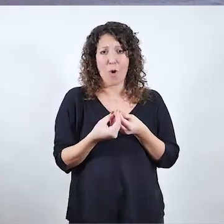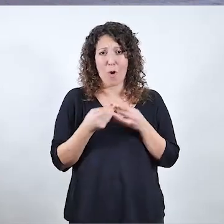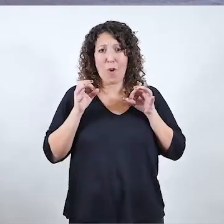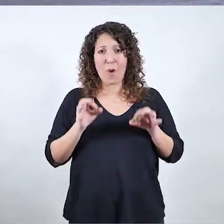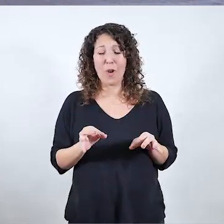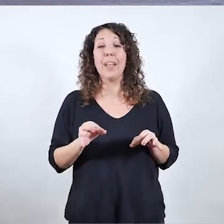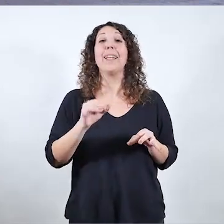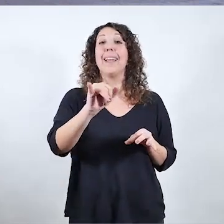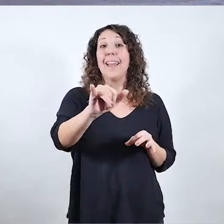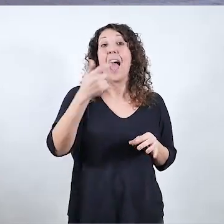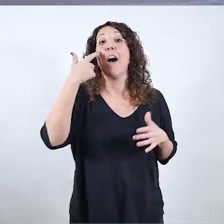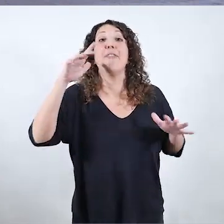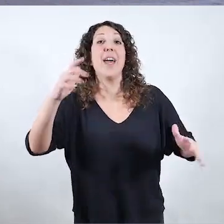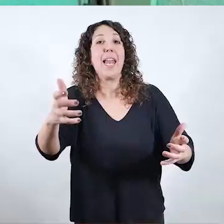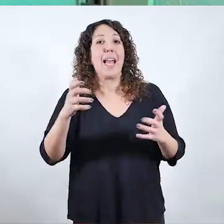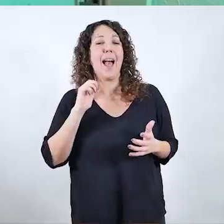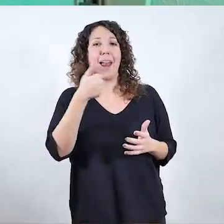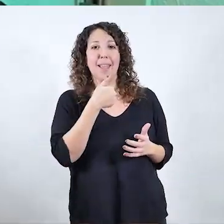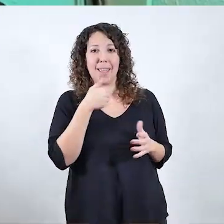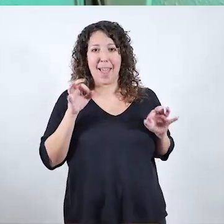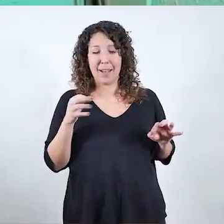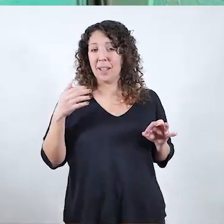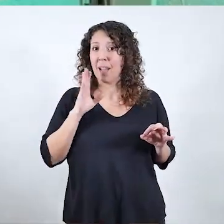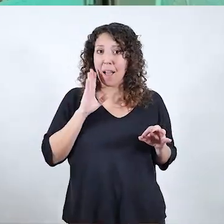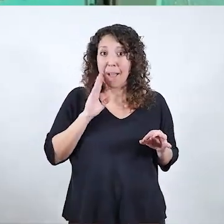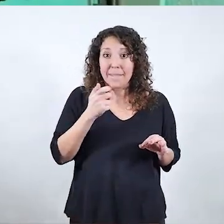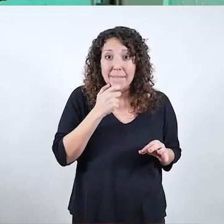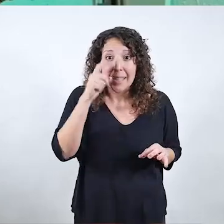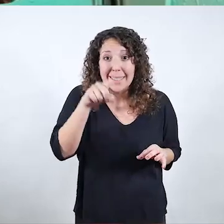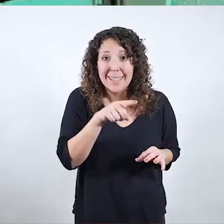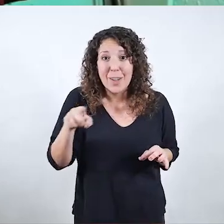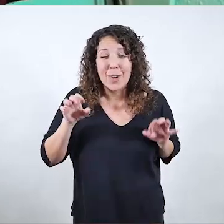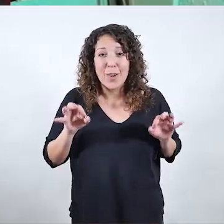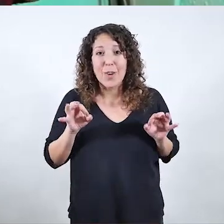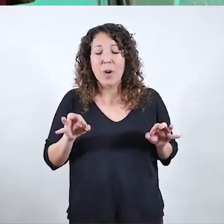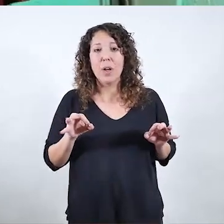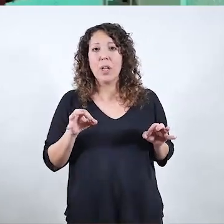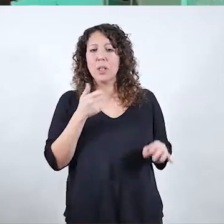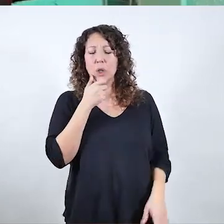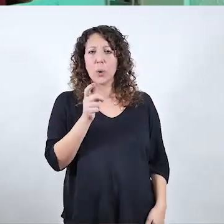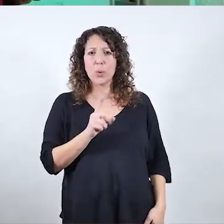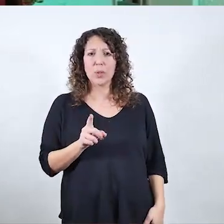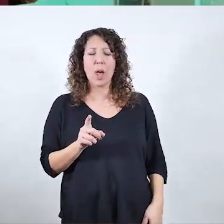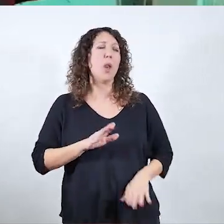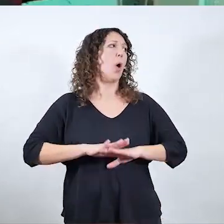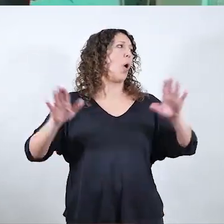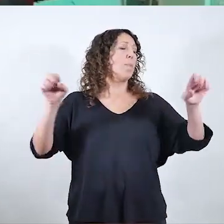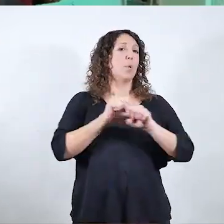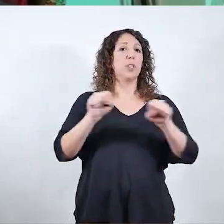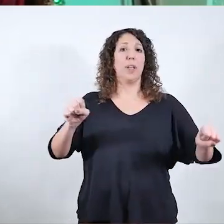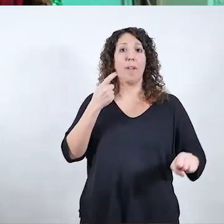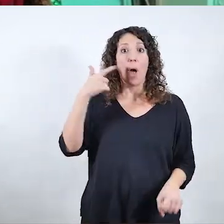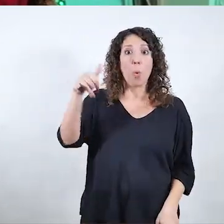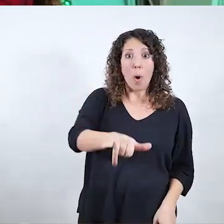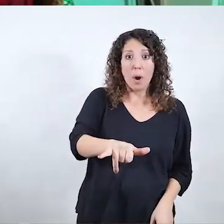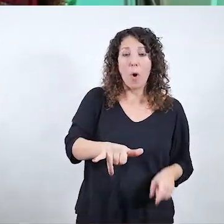amb mi, vale? I a veure qui guanya. Sí, sí, com t'ho comento, t'ha agradat o no t'ha agradat, eh? Què vol dir? Com que no t'ha agradat? No, home, no, aquest